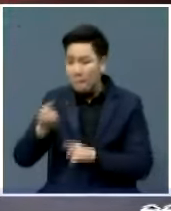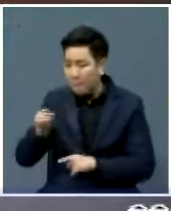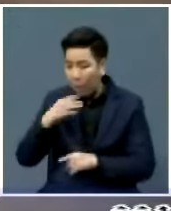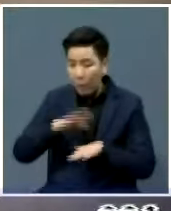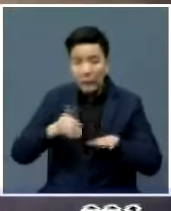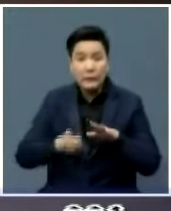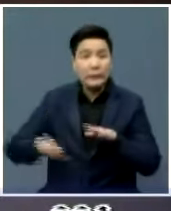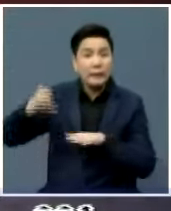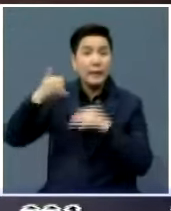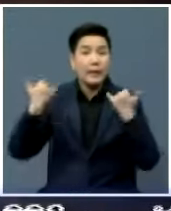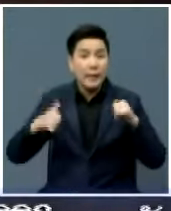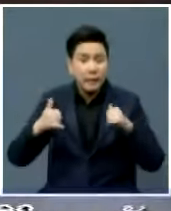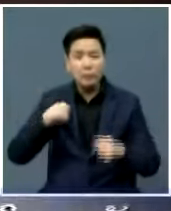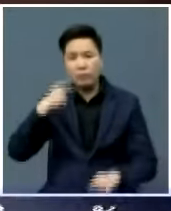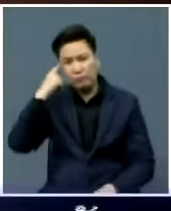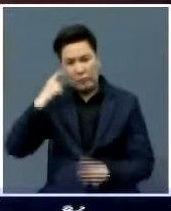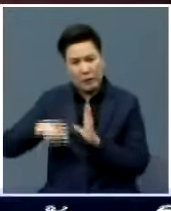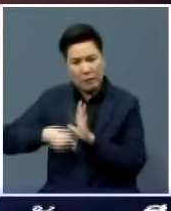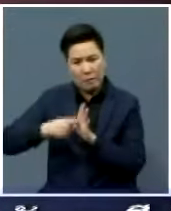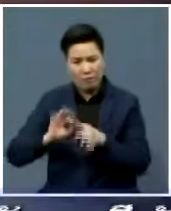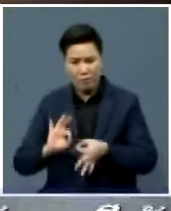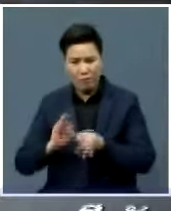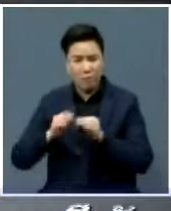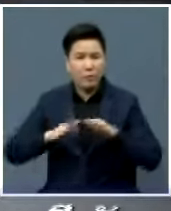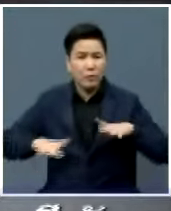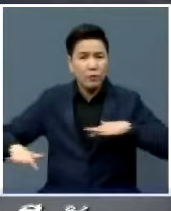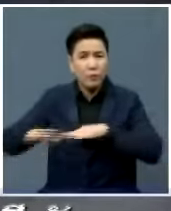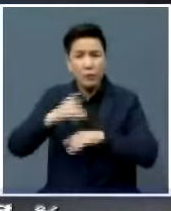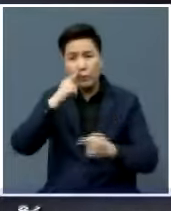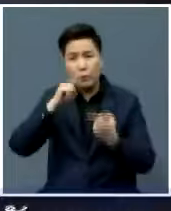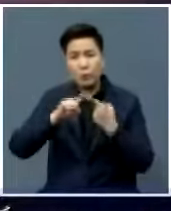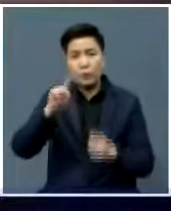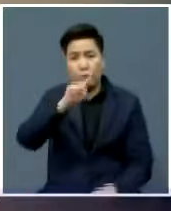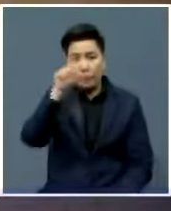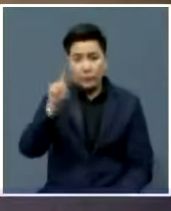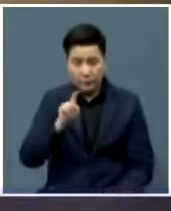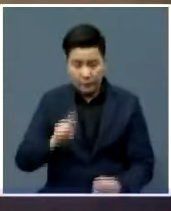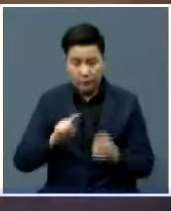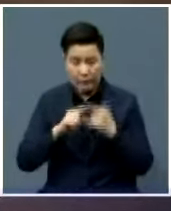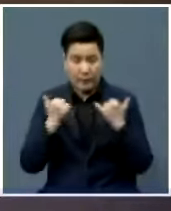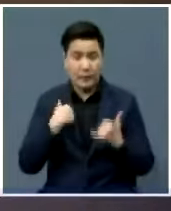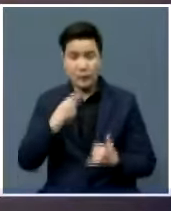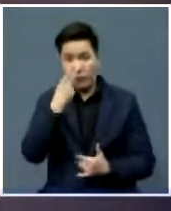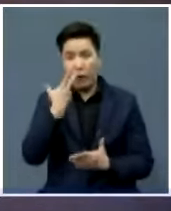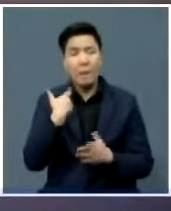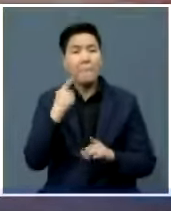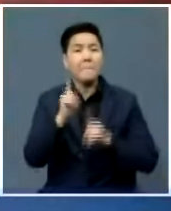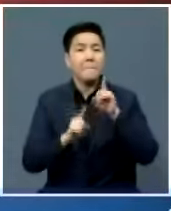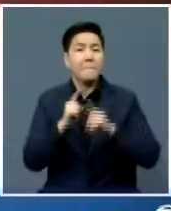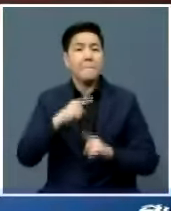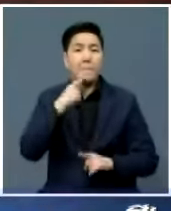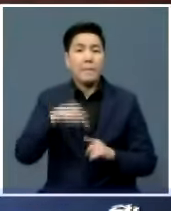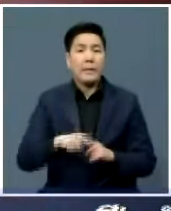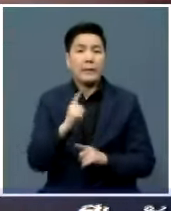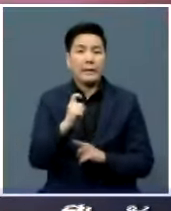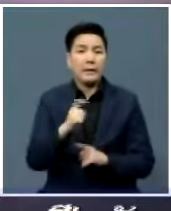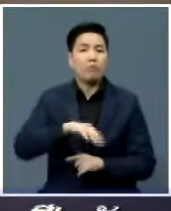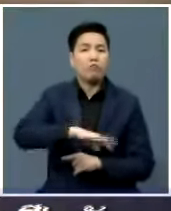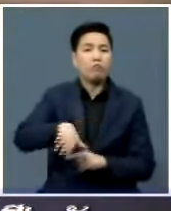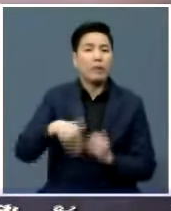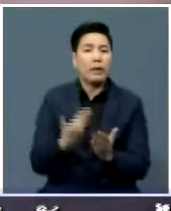าของผู้ที่อยู่ในเหตุการณ์นั้นเป็นสาเหตุทำให้เกิดเพลิงไหม้หรือไม่และเบื้องต้นยังไม่มีการประเมินค่ะว่าความเสียหาย